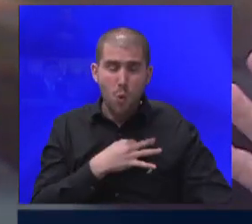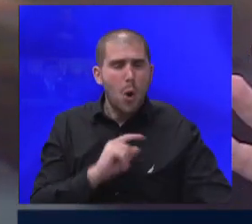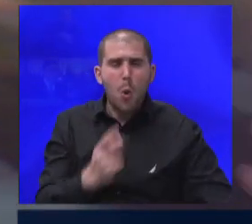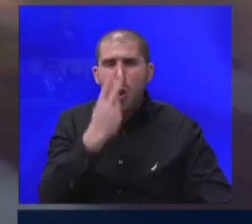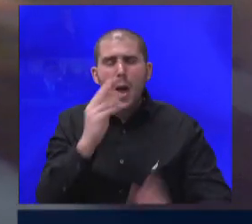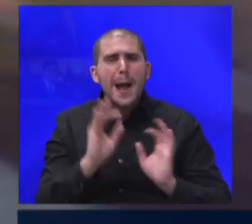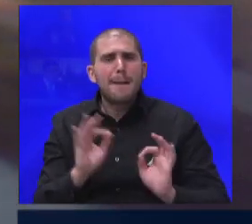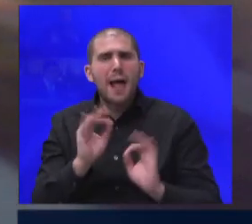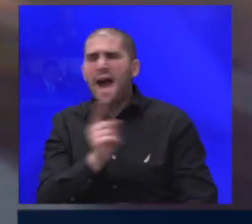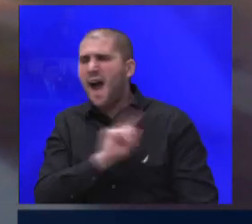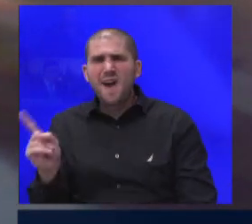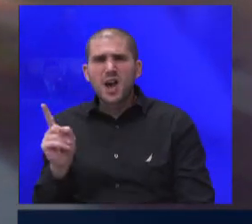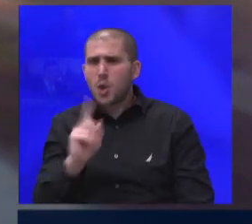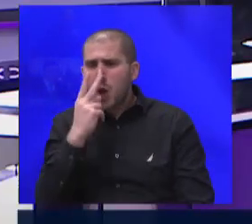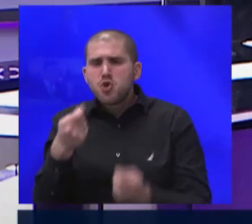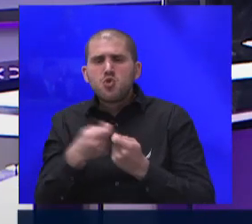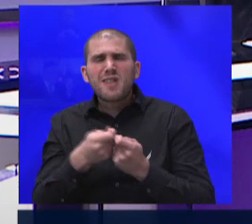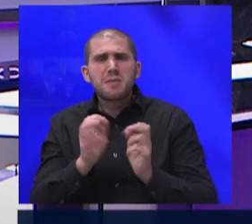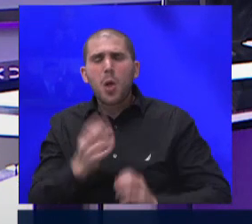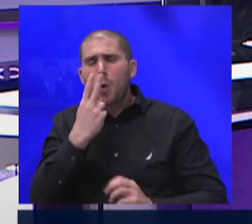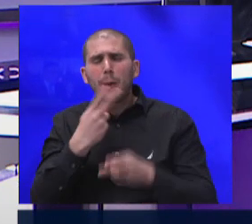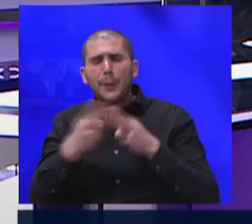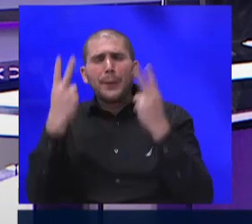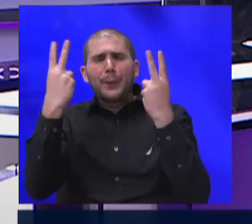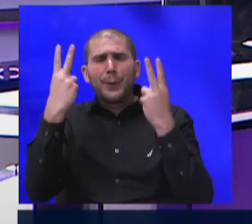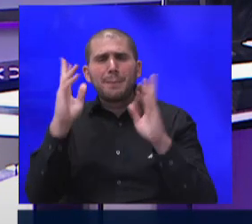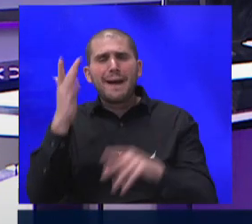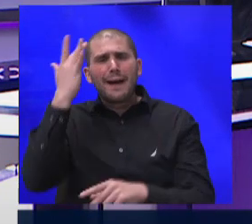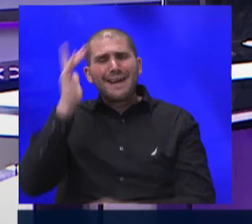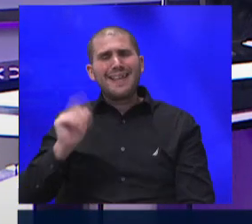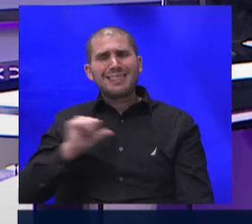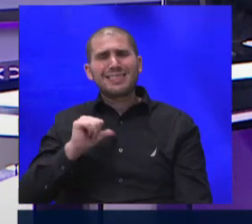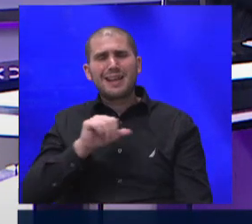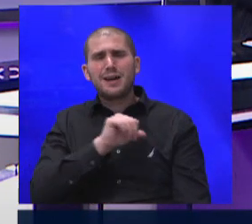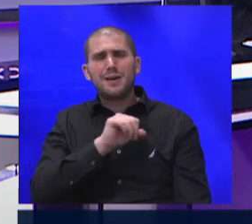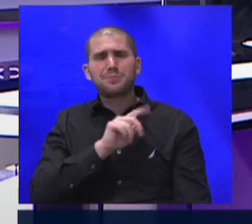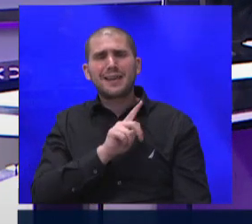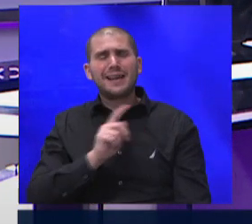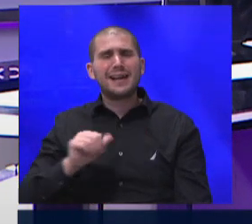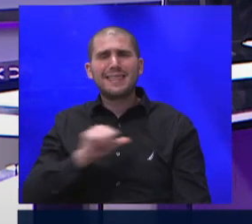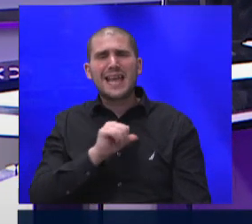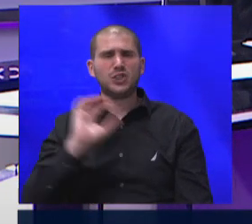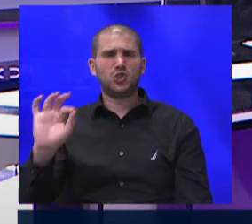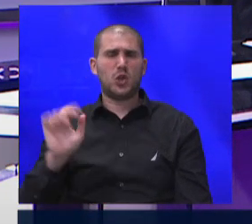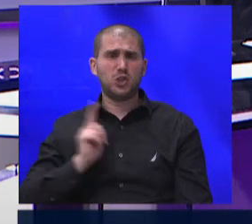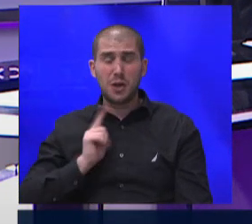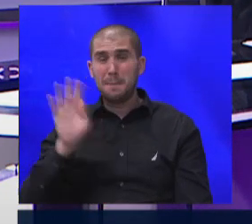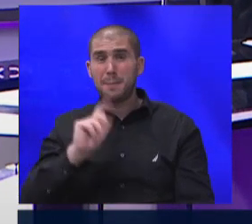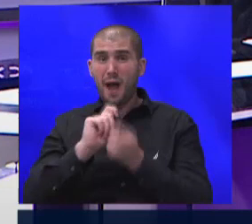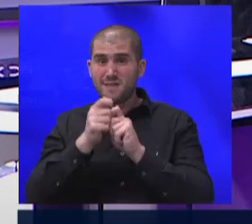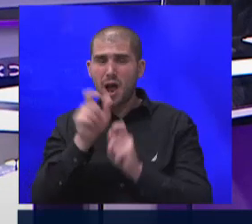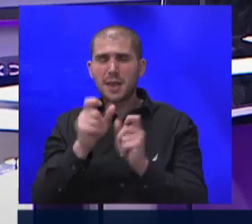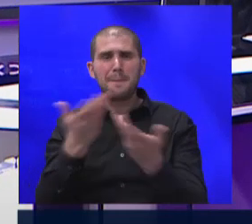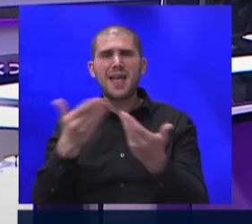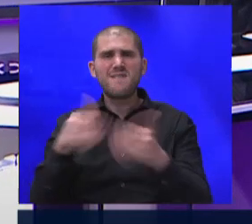לא רואה שותפים. הוא רואה אך ורק את האינטרסים האישיים שלו. נתניהו הפך לאדם חסר גבולות וחסר מעצורים.